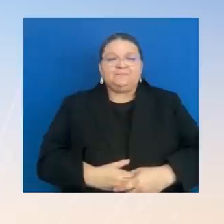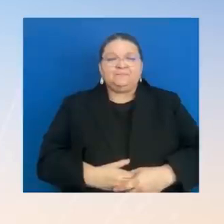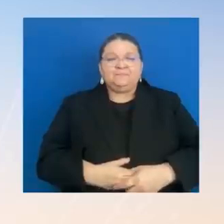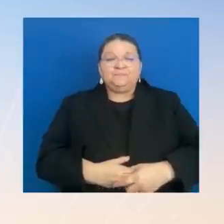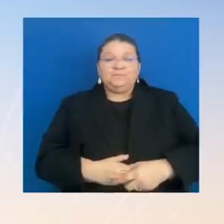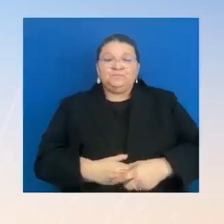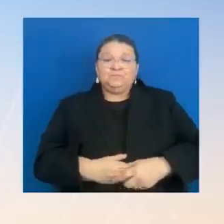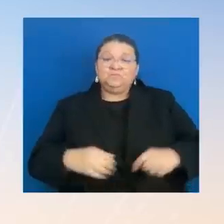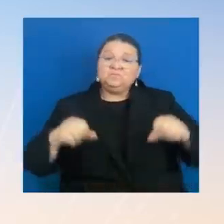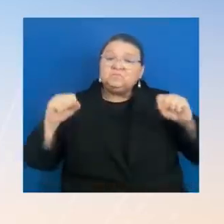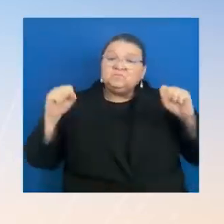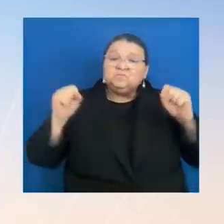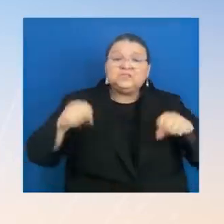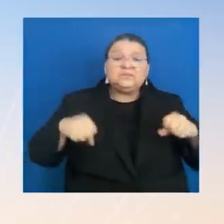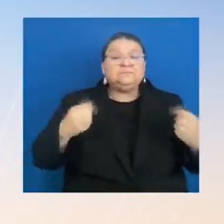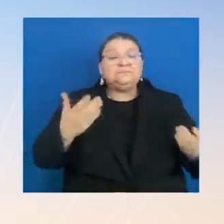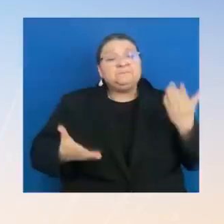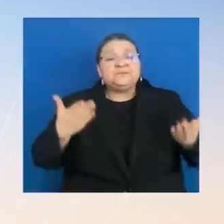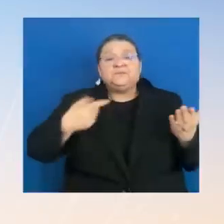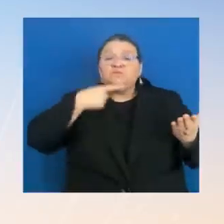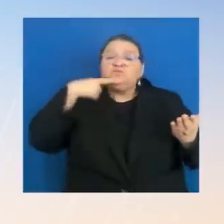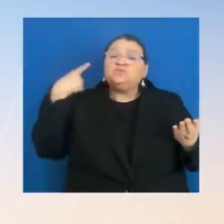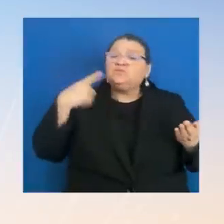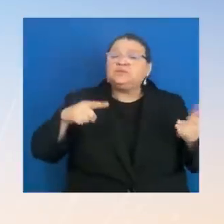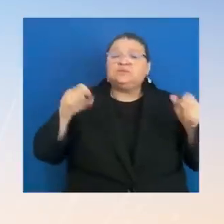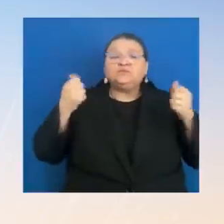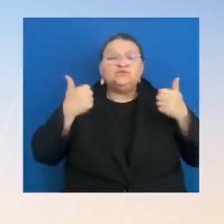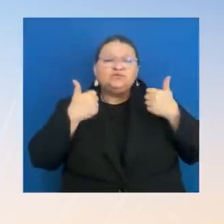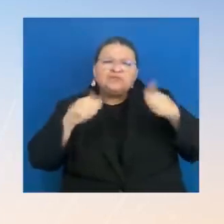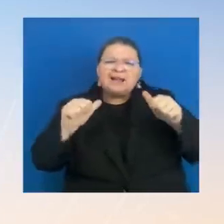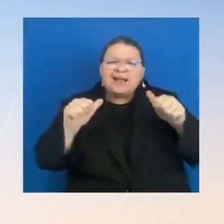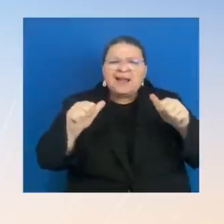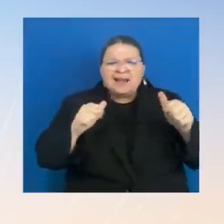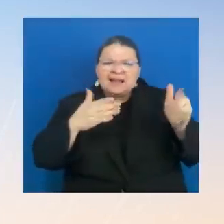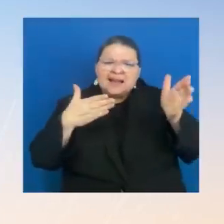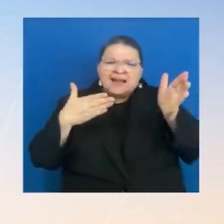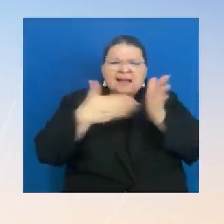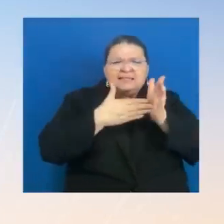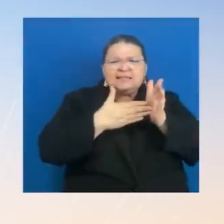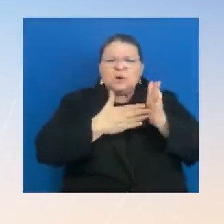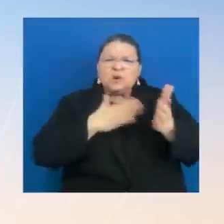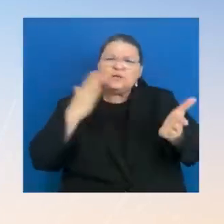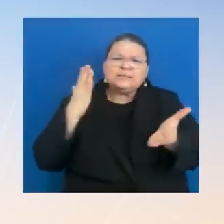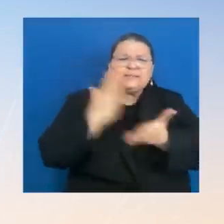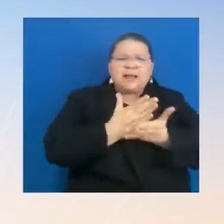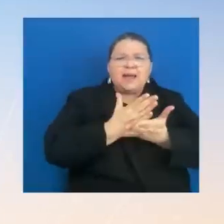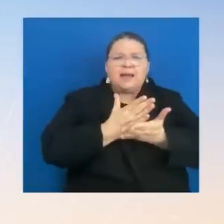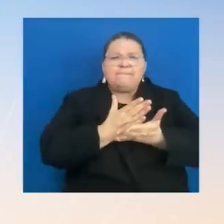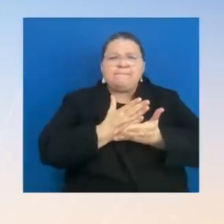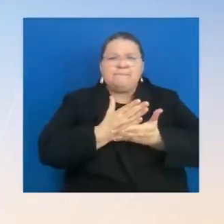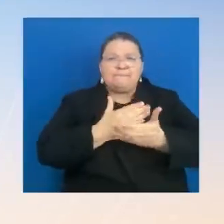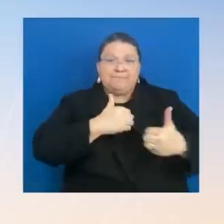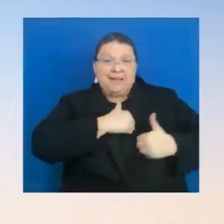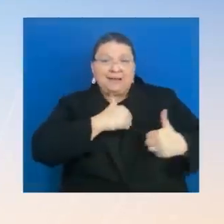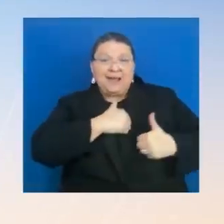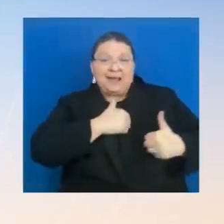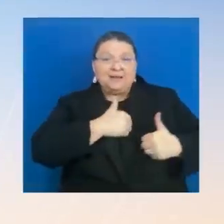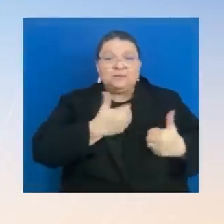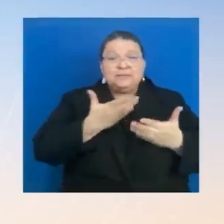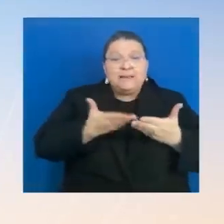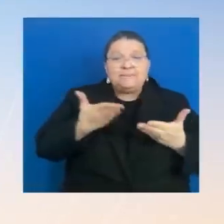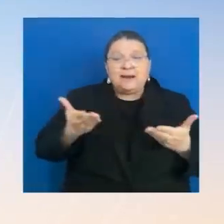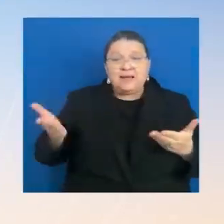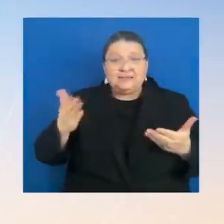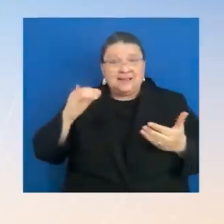nhất, Spassacki nói. Bà cũng nói rằng đang có các cuộc thảo luận giữa các đối tác quân sự và quốc phòng về những thiết bị quân sự cần